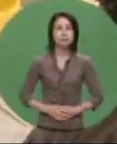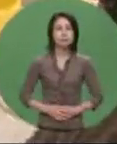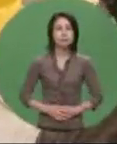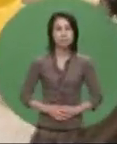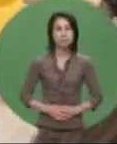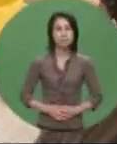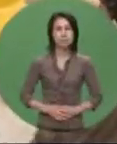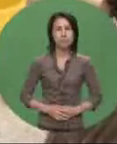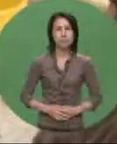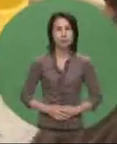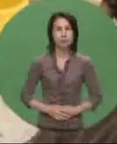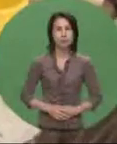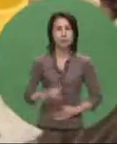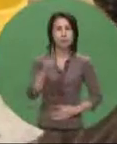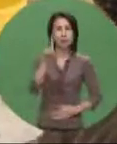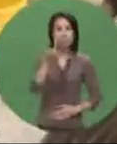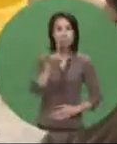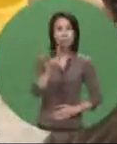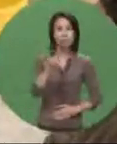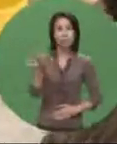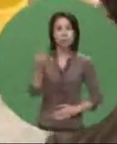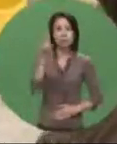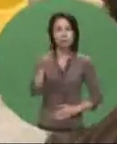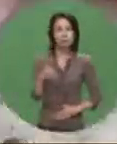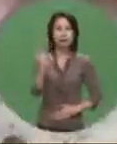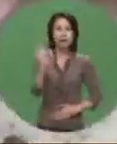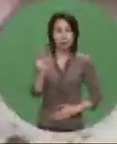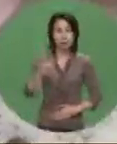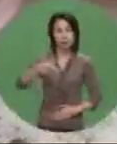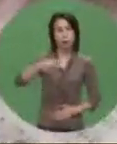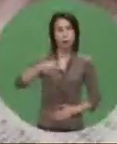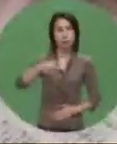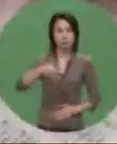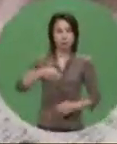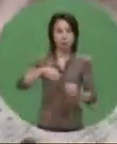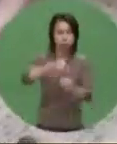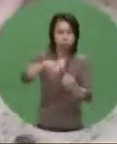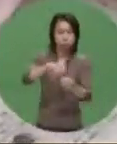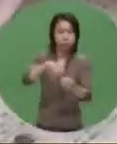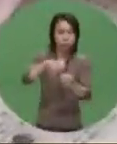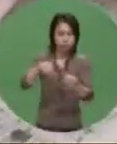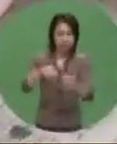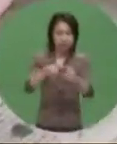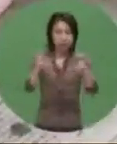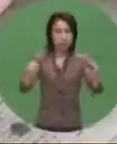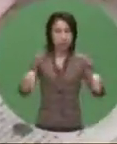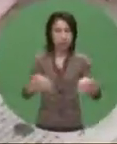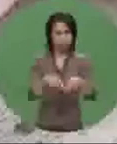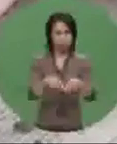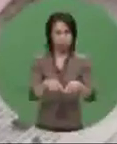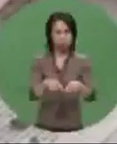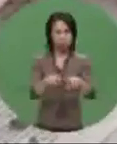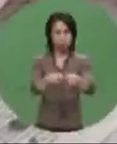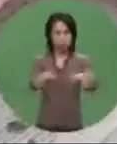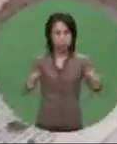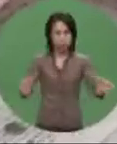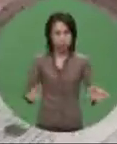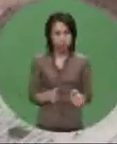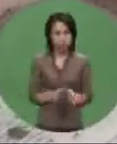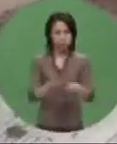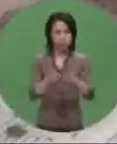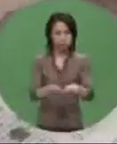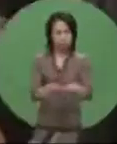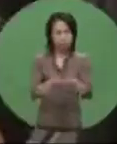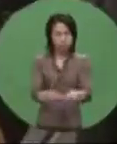その中にビー玉や割り箸で絞り模様をつけたハンカチを入れ、色が染み込むまでしばらく揉み込みます